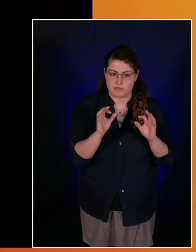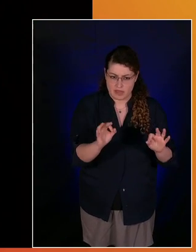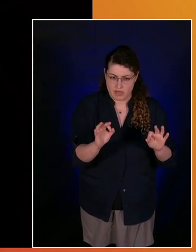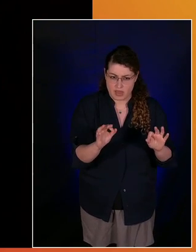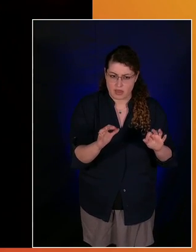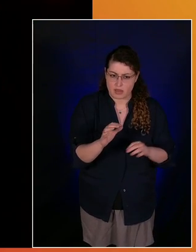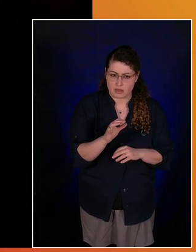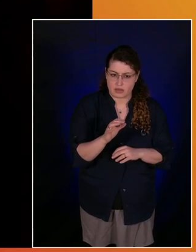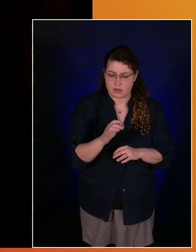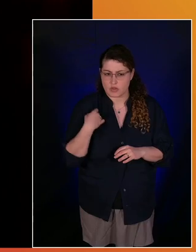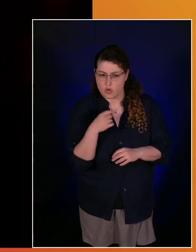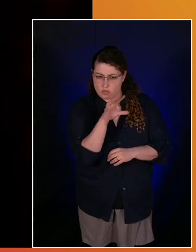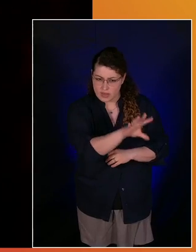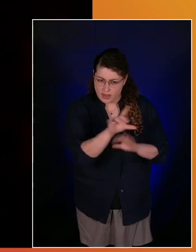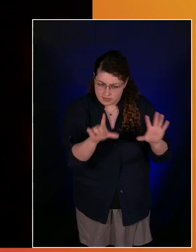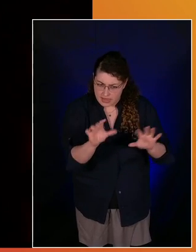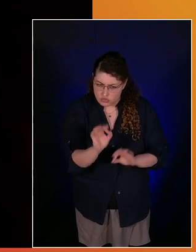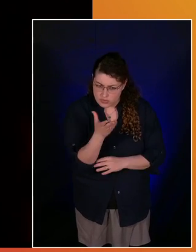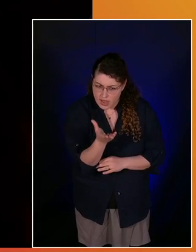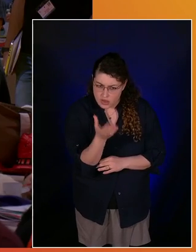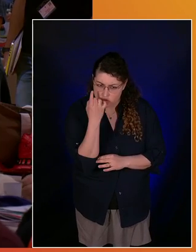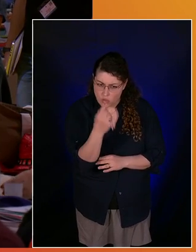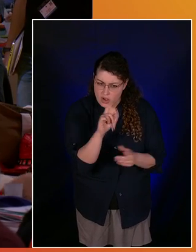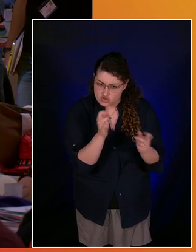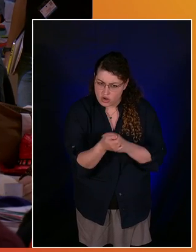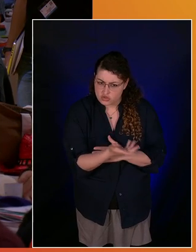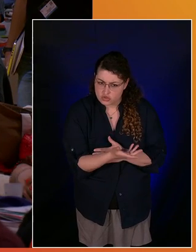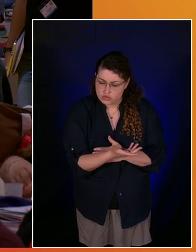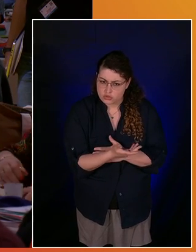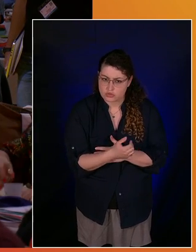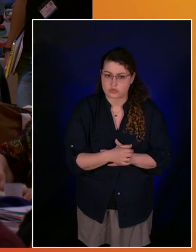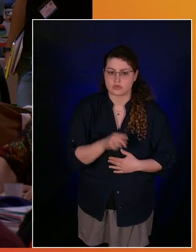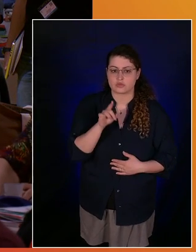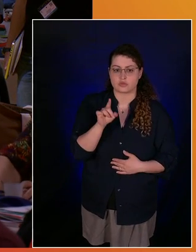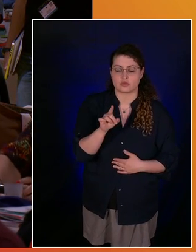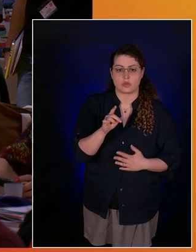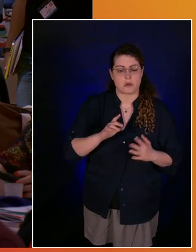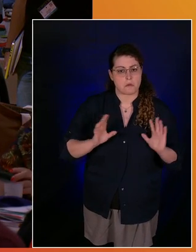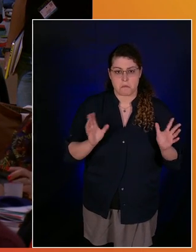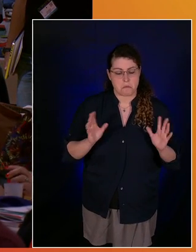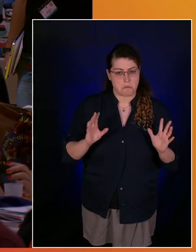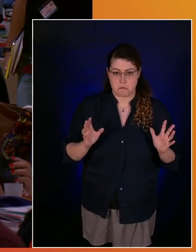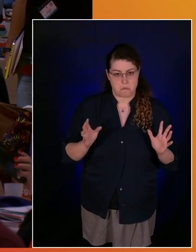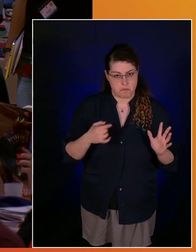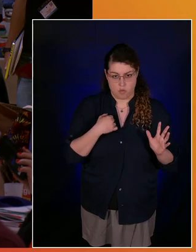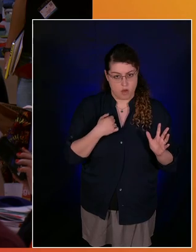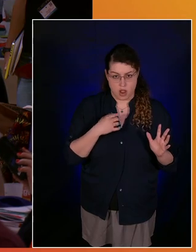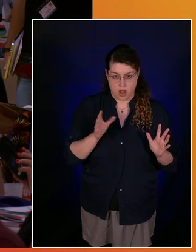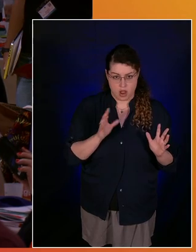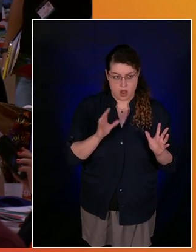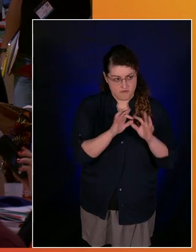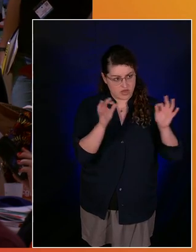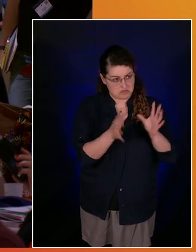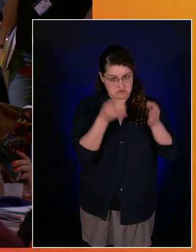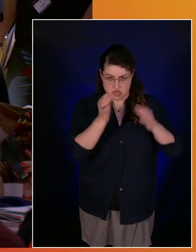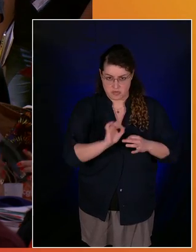trompe pas moi je n'ai pas j'ai pas trouvé de de phrases